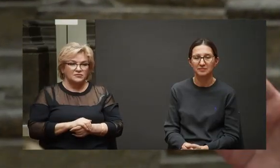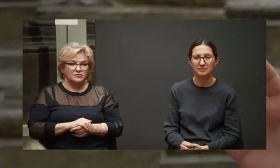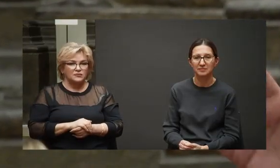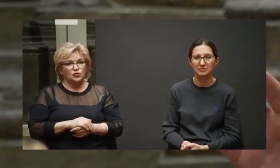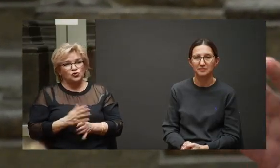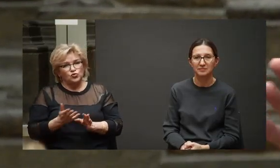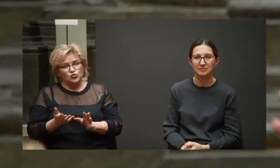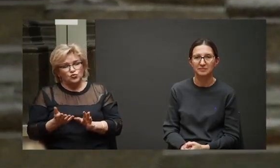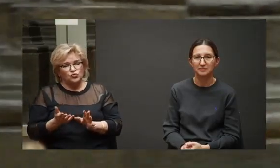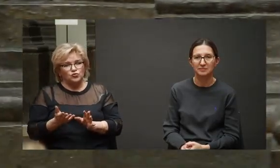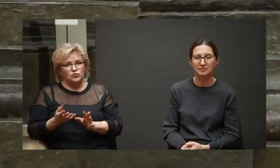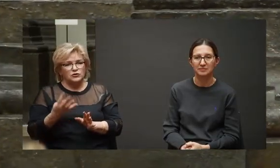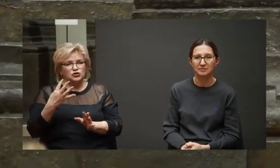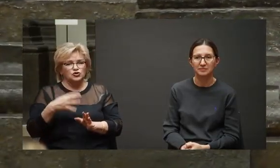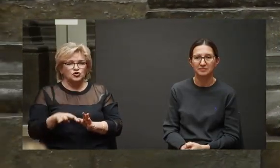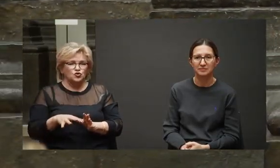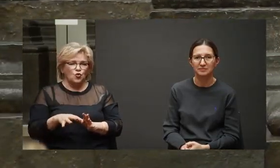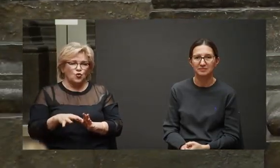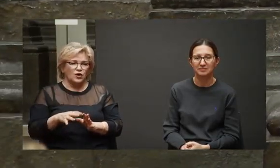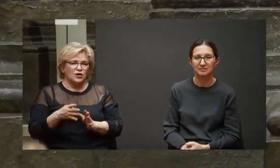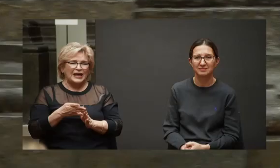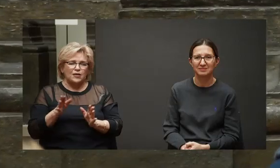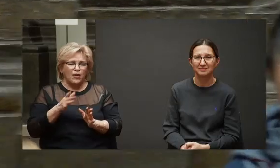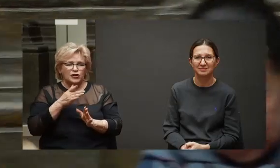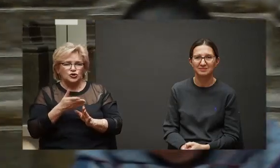Ну, 40 с небольшим, окей.